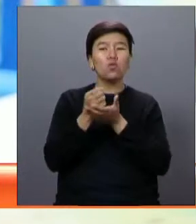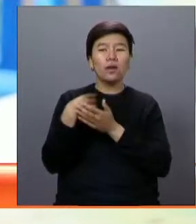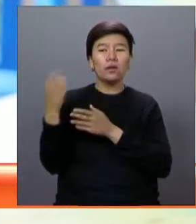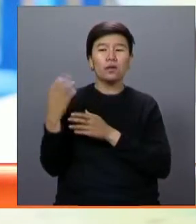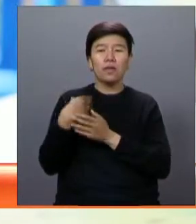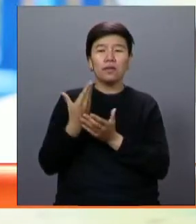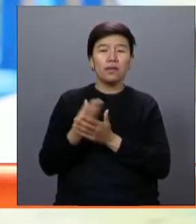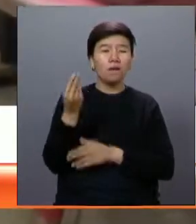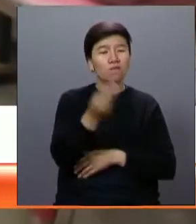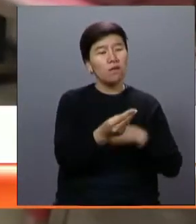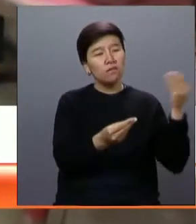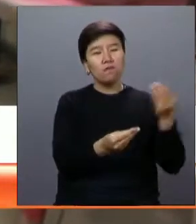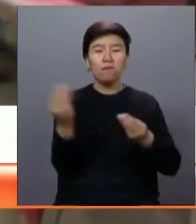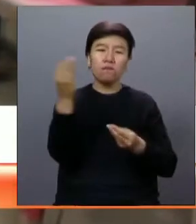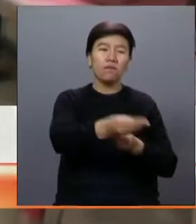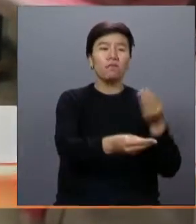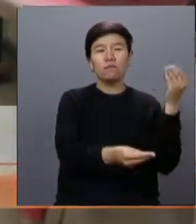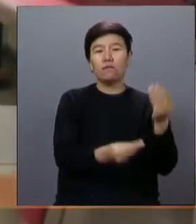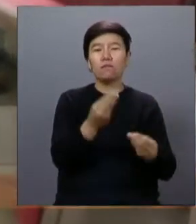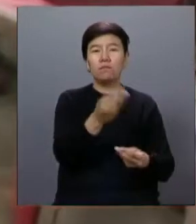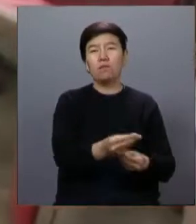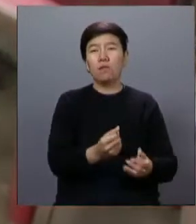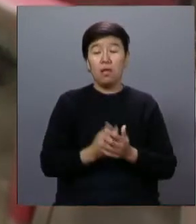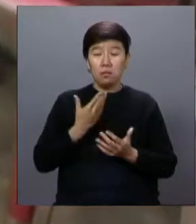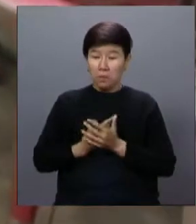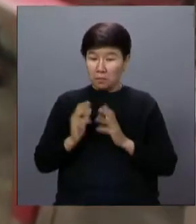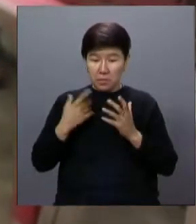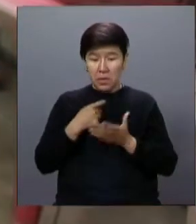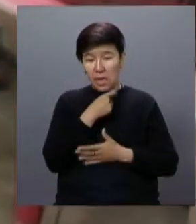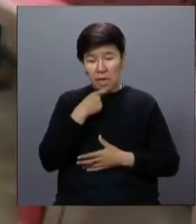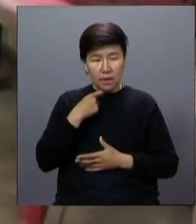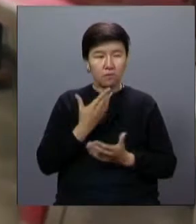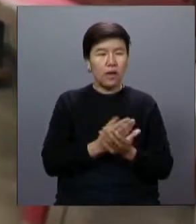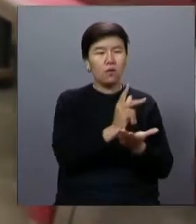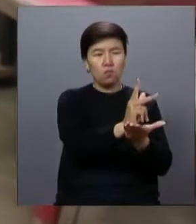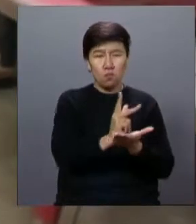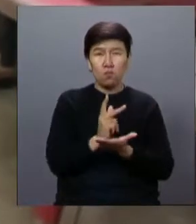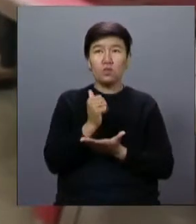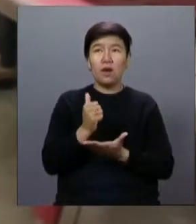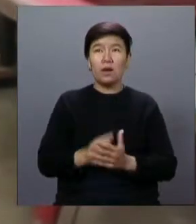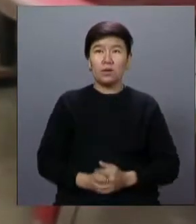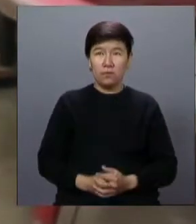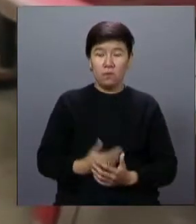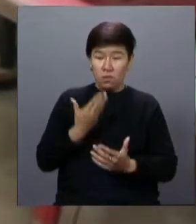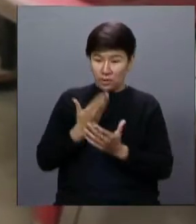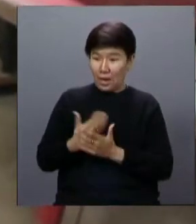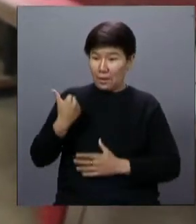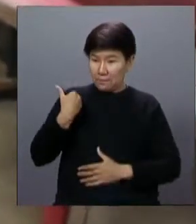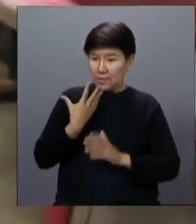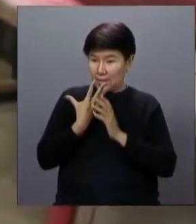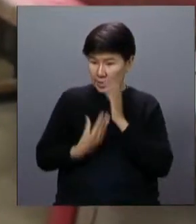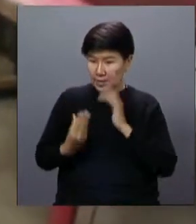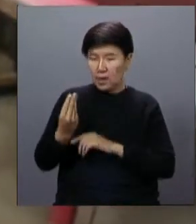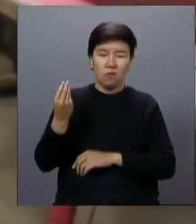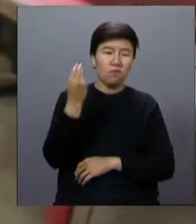ราไม่มีเราต้องมากู้มีกฎก็เราก็ใช้ปกติเป็นเดือนถ้าเรามีต้นมีทุนเราก็ใช้ทุนใ